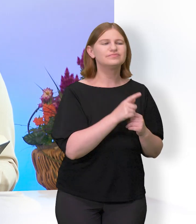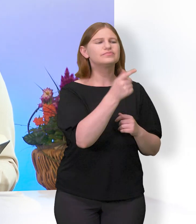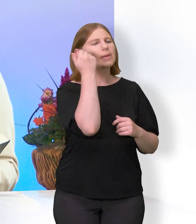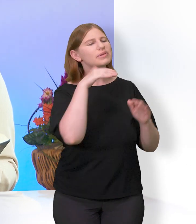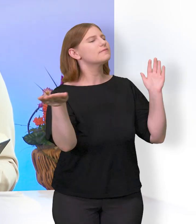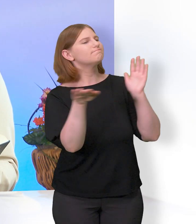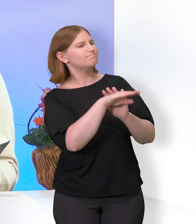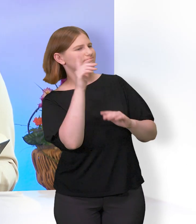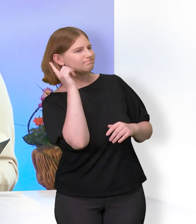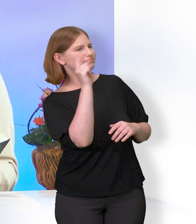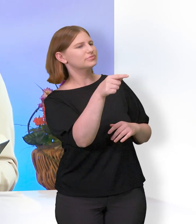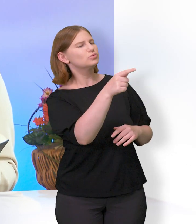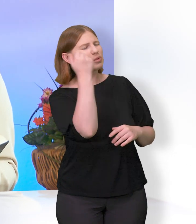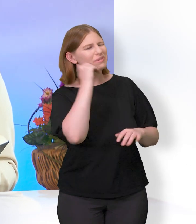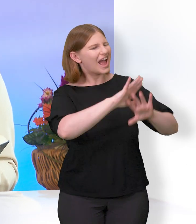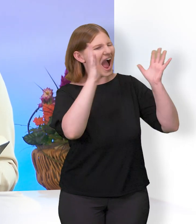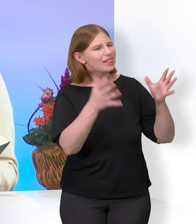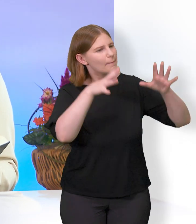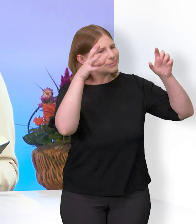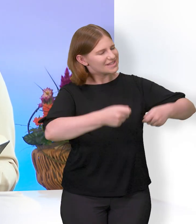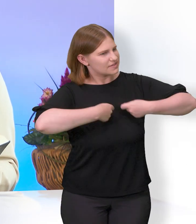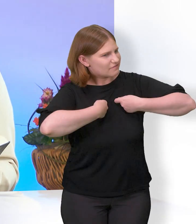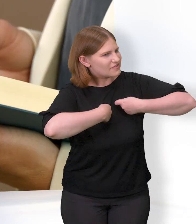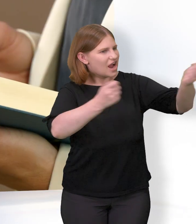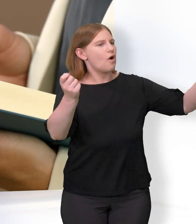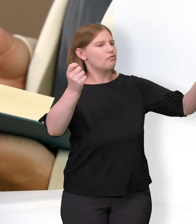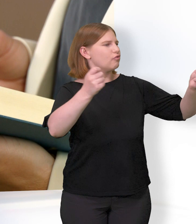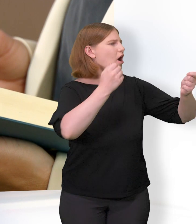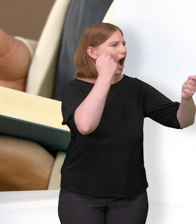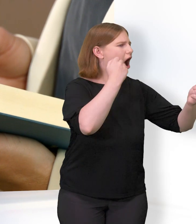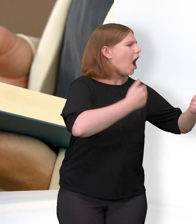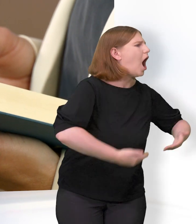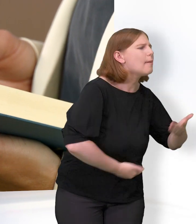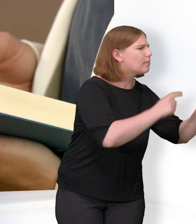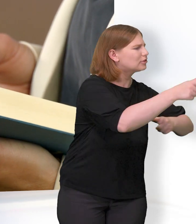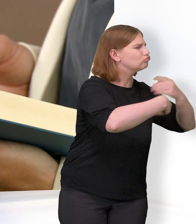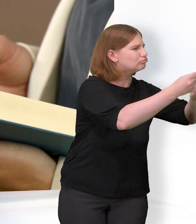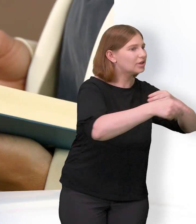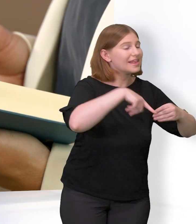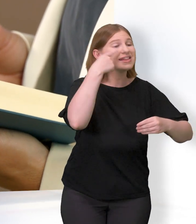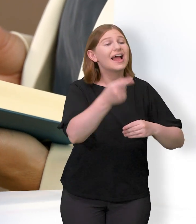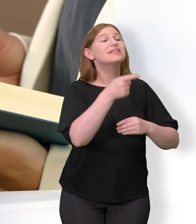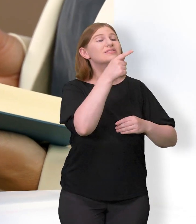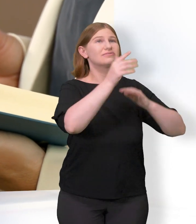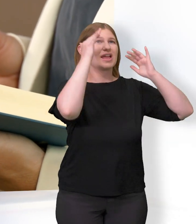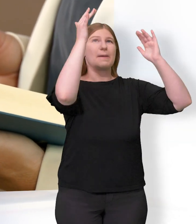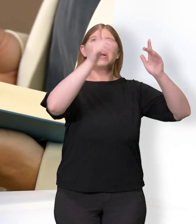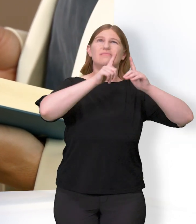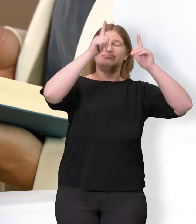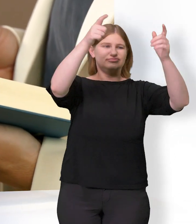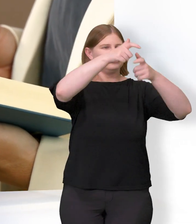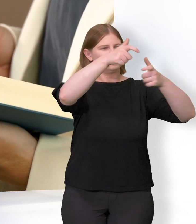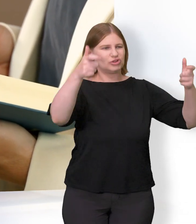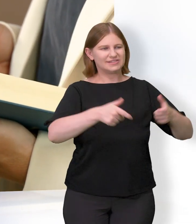hin, verkaufe alles, was du hast, und gib's den Armen, so wirst du einen Schatz im Himmel haben.